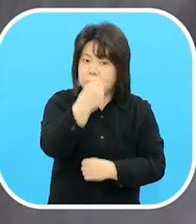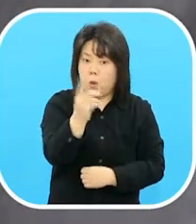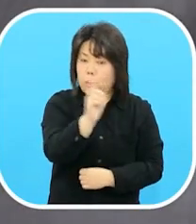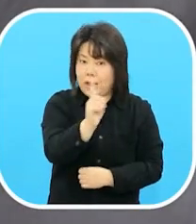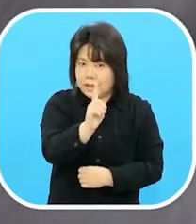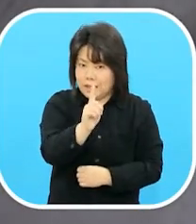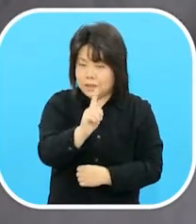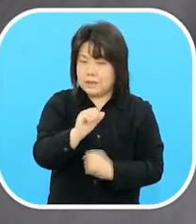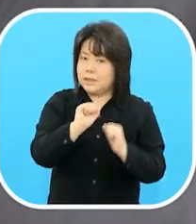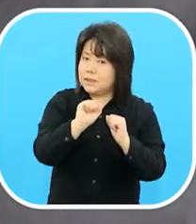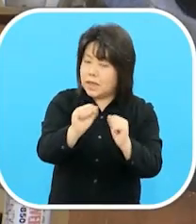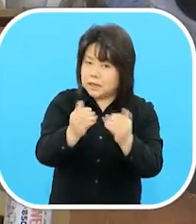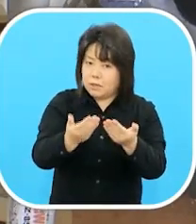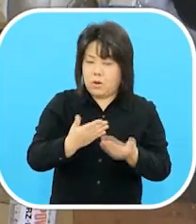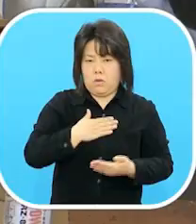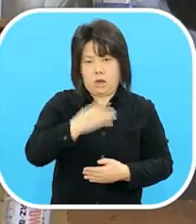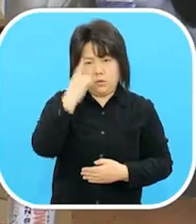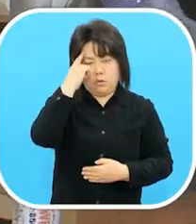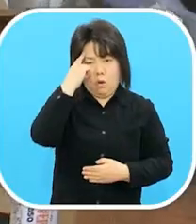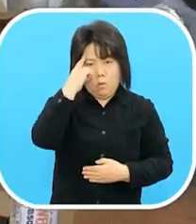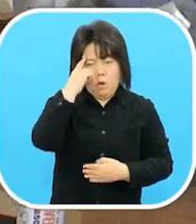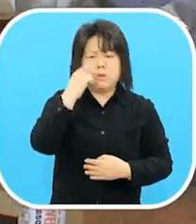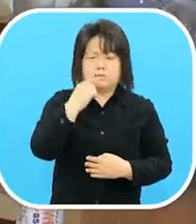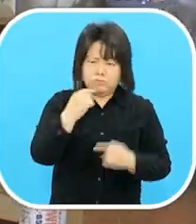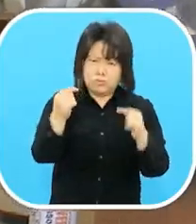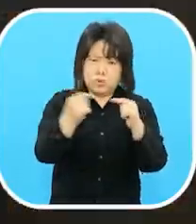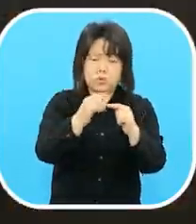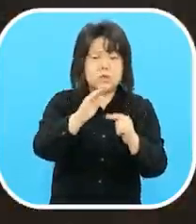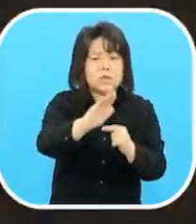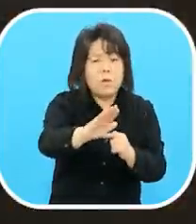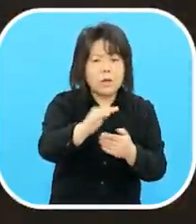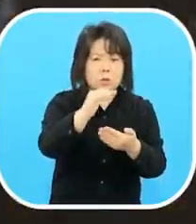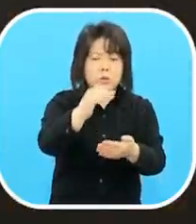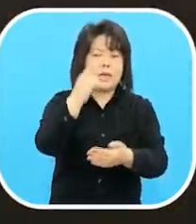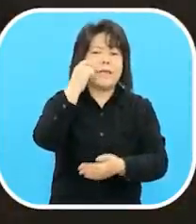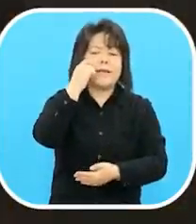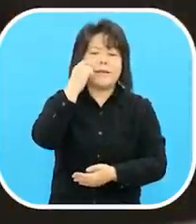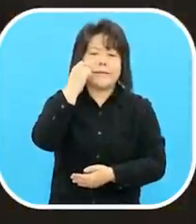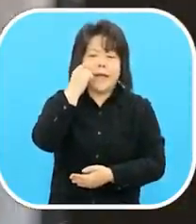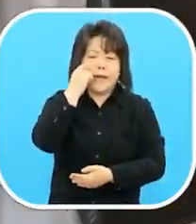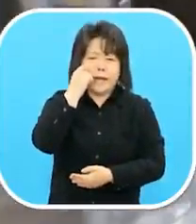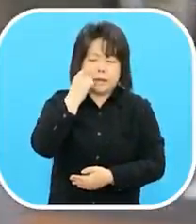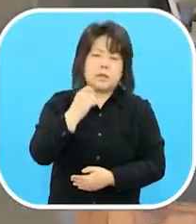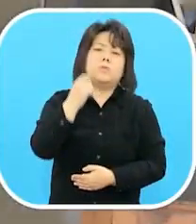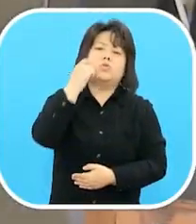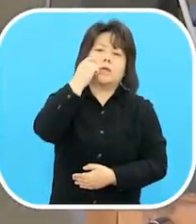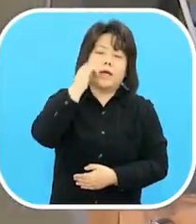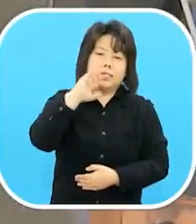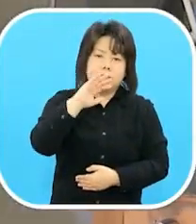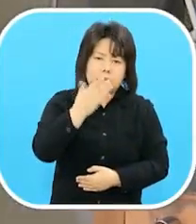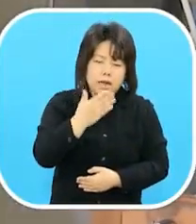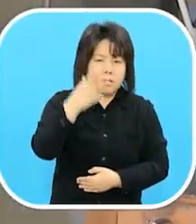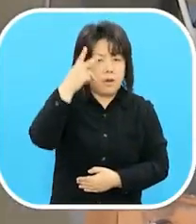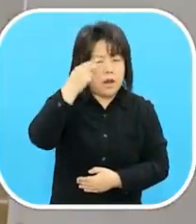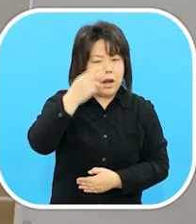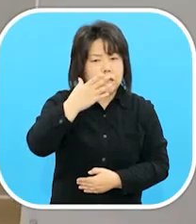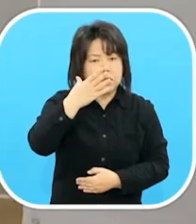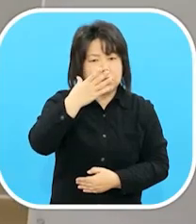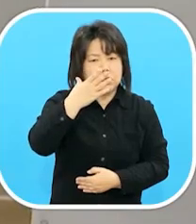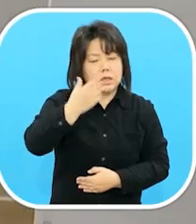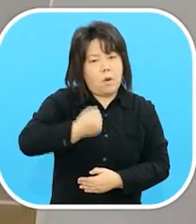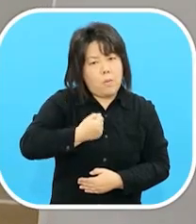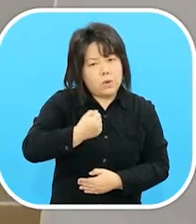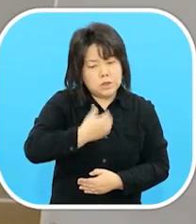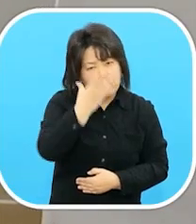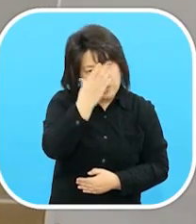今もやってもらって分かると思うんですけども、直接触れないので、そこが難しいとこでもあり、ガラスの面白さだなと思って